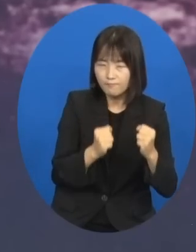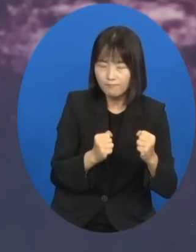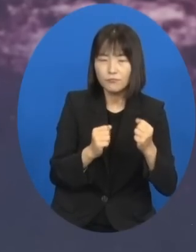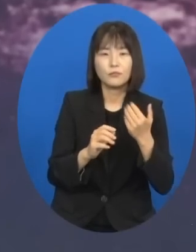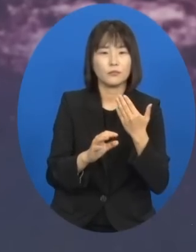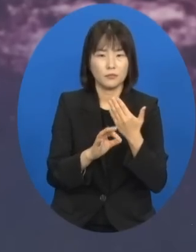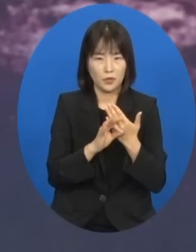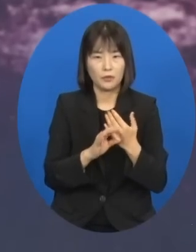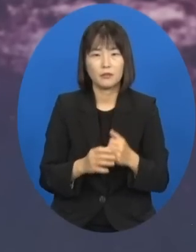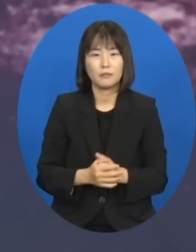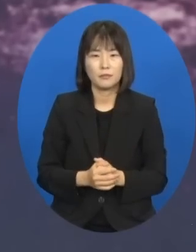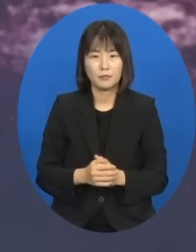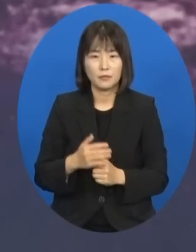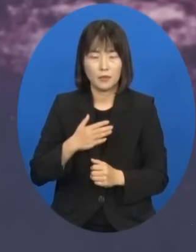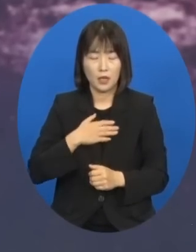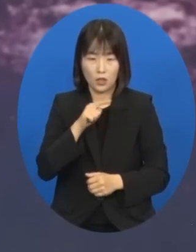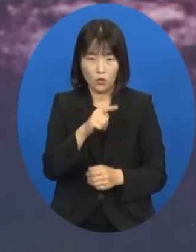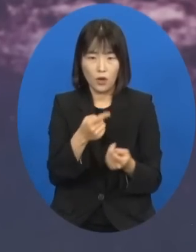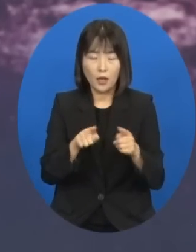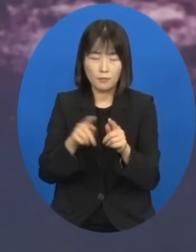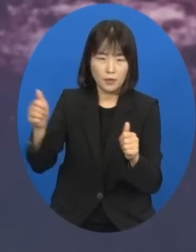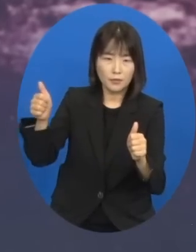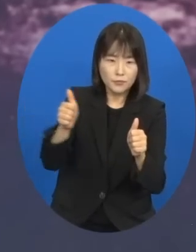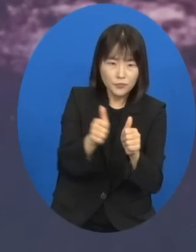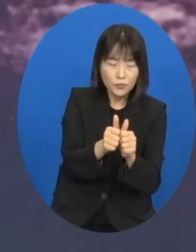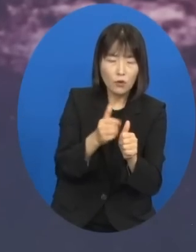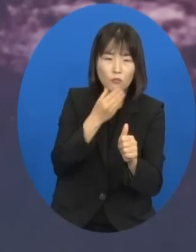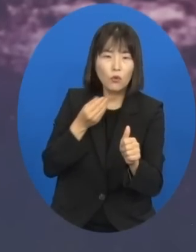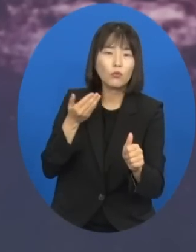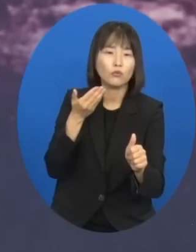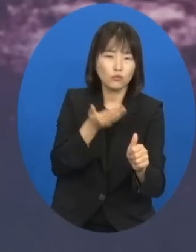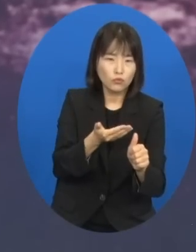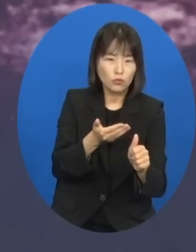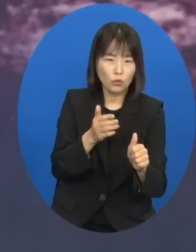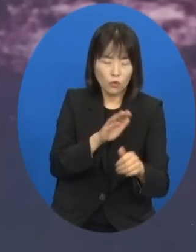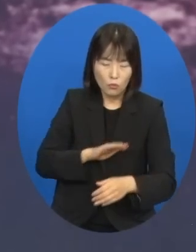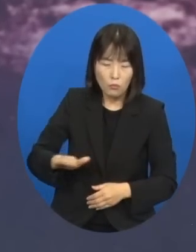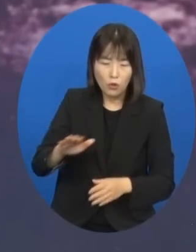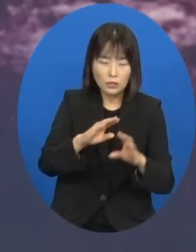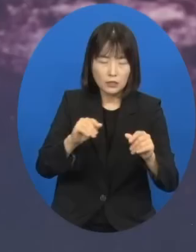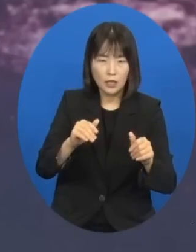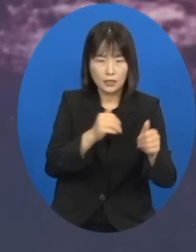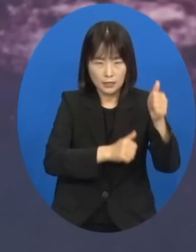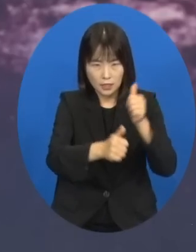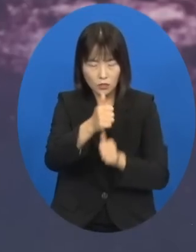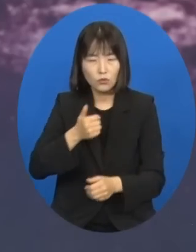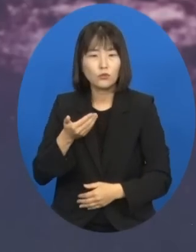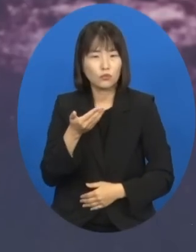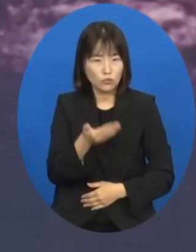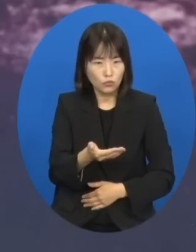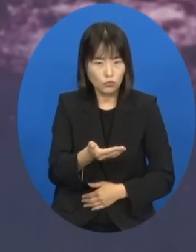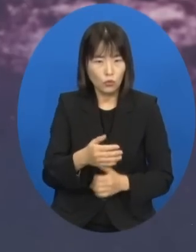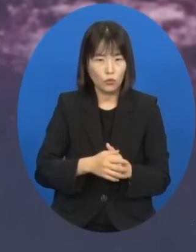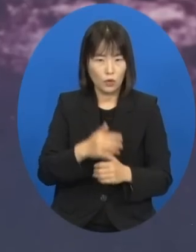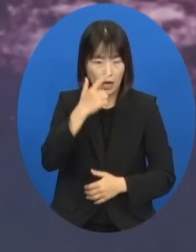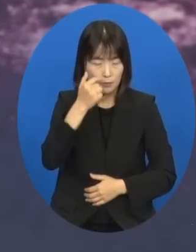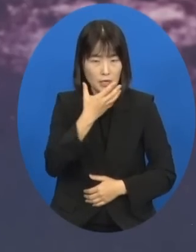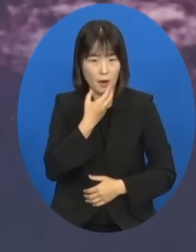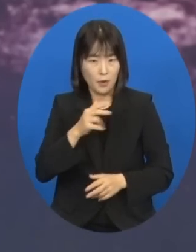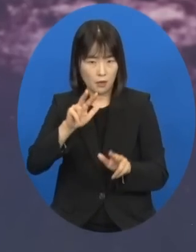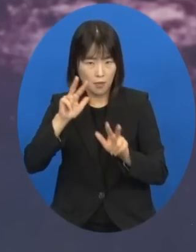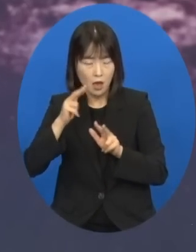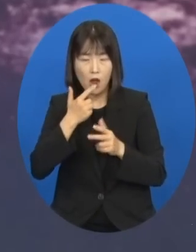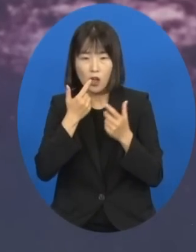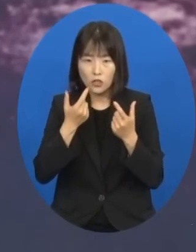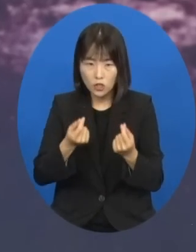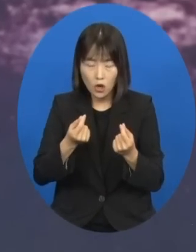있습니다. 내가 너와 함께 있어 너에게 복을 줄 거야. 모든 땅을 너와 내 자손에게 줄 거야. 내가 내 아버지 아브라함에게 맹세한 것을